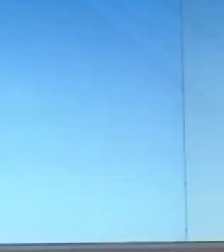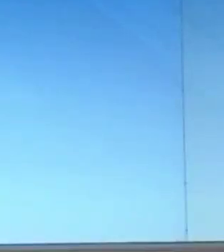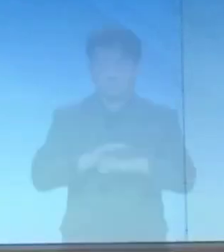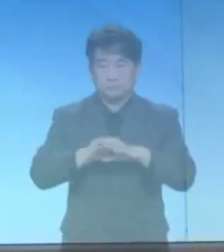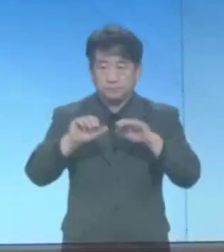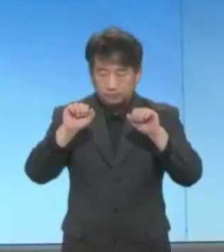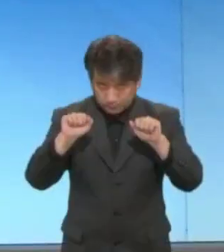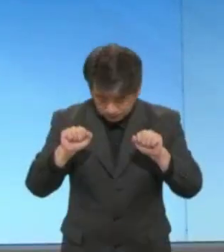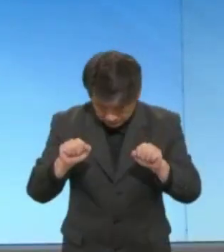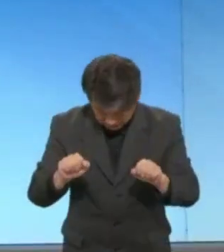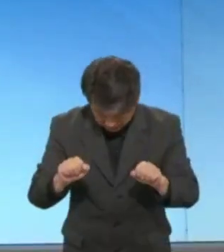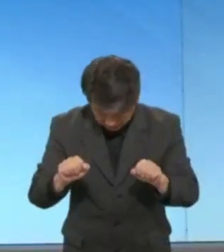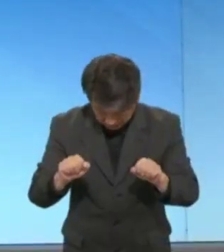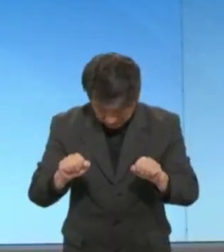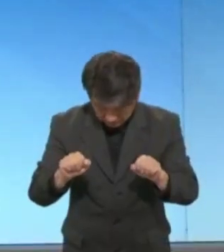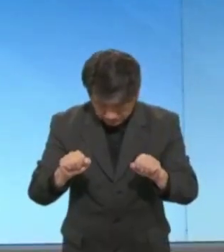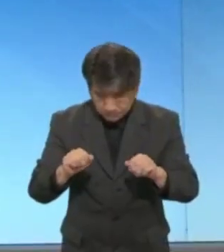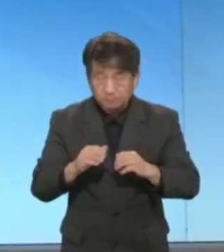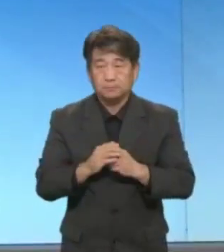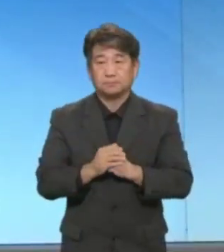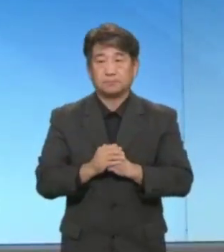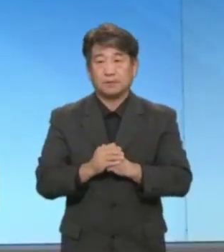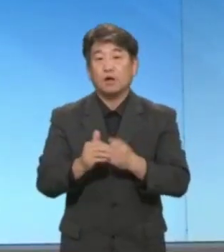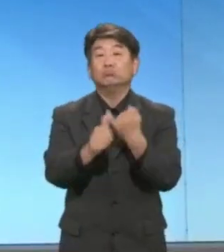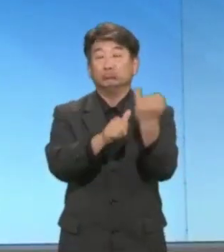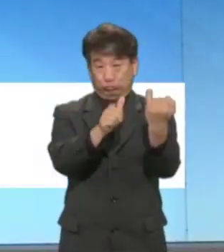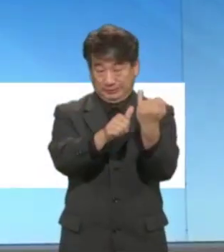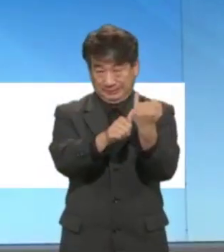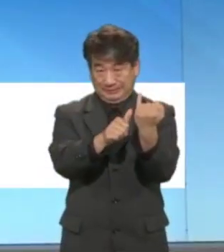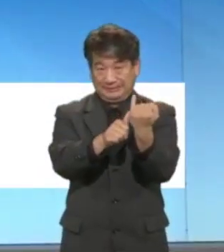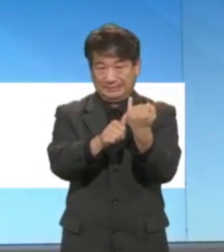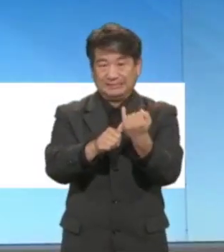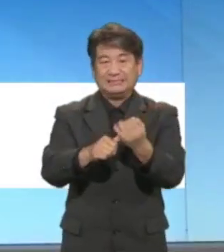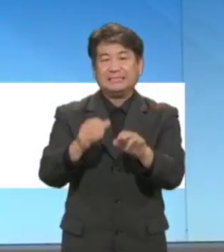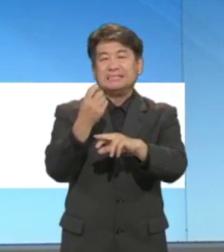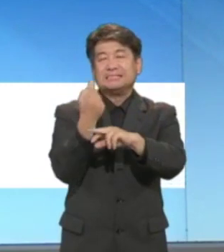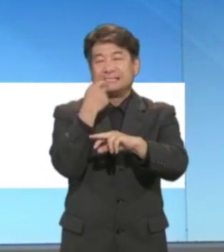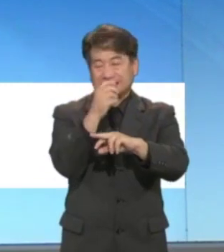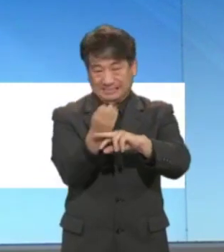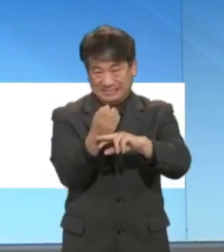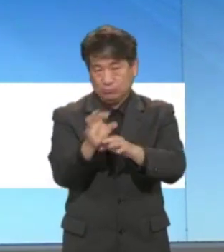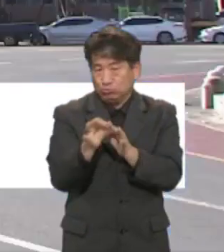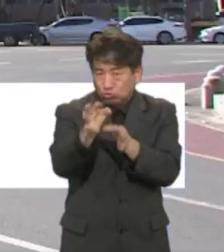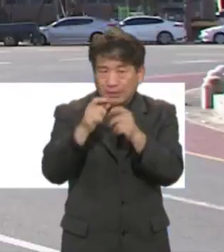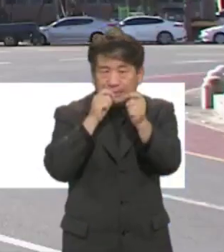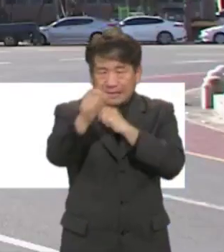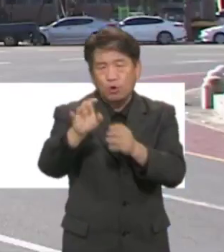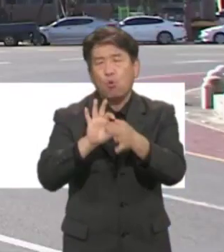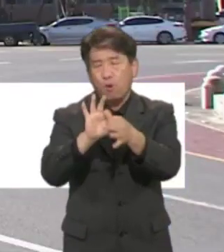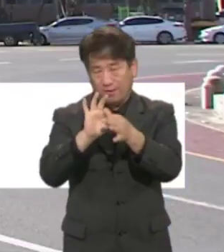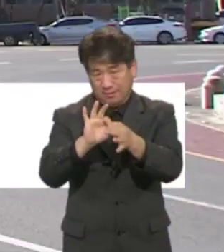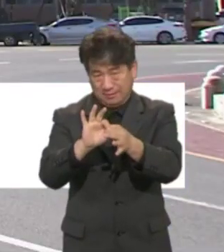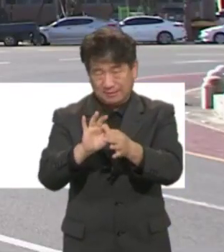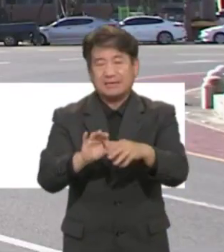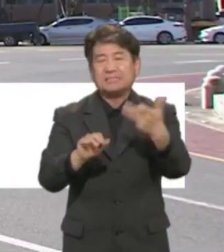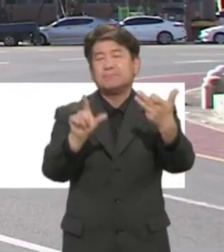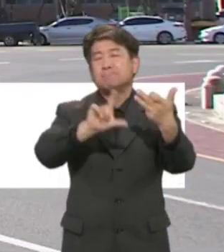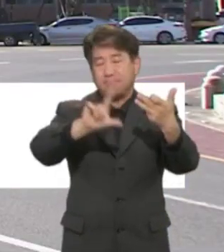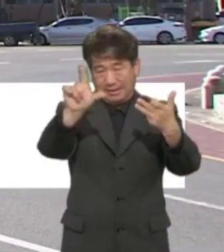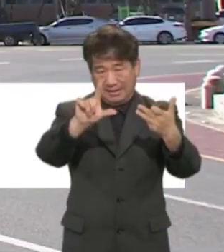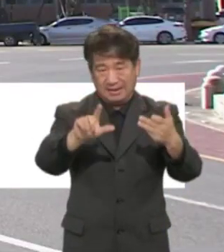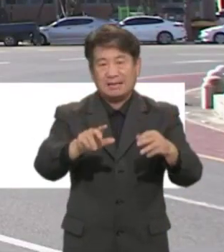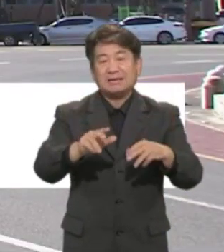여러분 안녕하십니까 tgab 뉴스입니다 아내가 수십억원대 금 투자사게 연루돼 지난 18일 의원직을 사퇴한